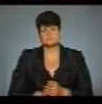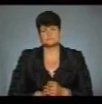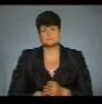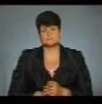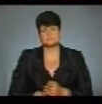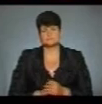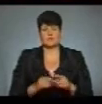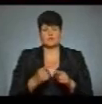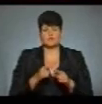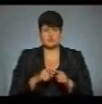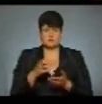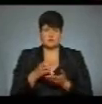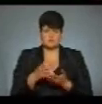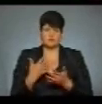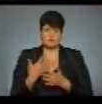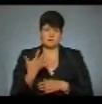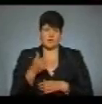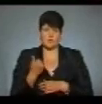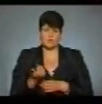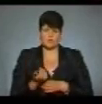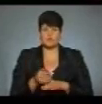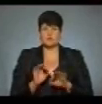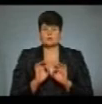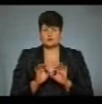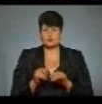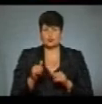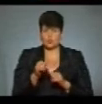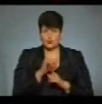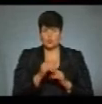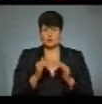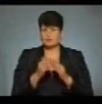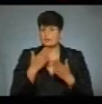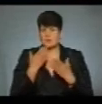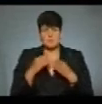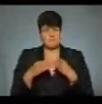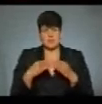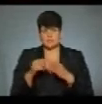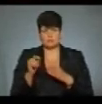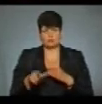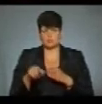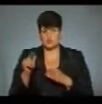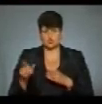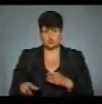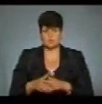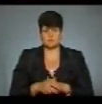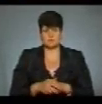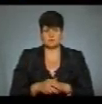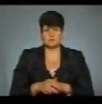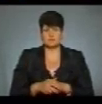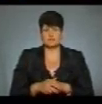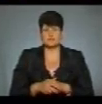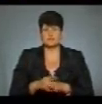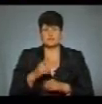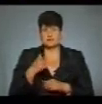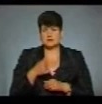У цьому термосу вже точно 5 років. Роман розповідає, у нього вдома немає пластикових пляшок. Це альтернатива пластиковій бутилці. За рік